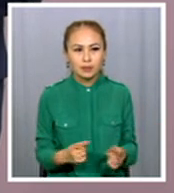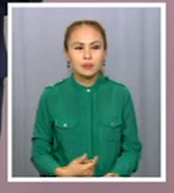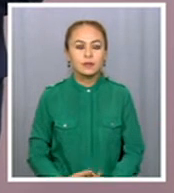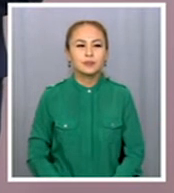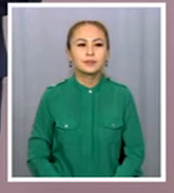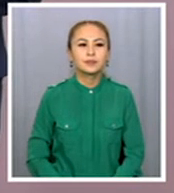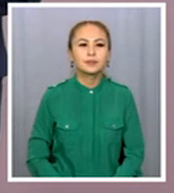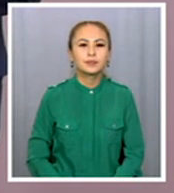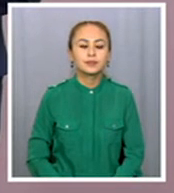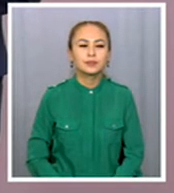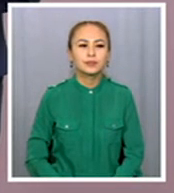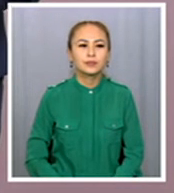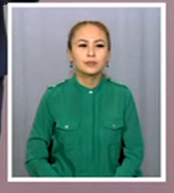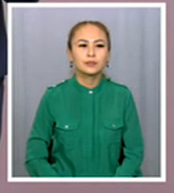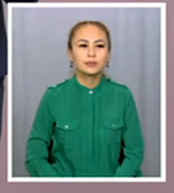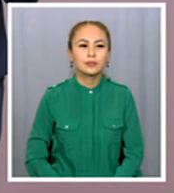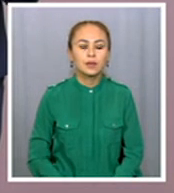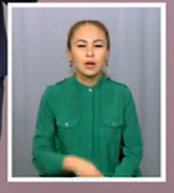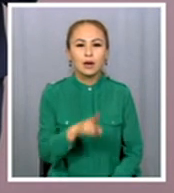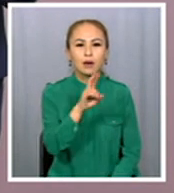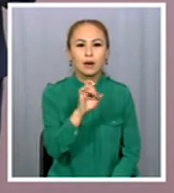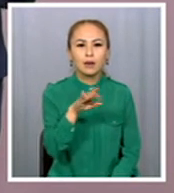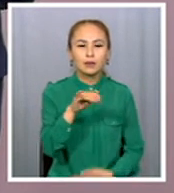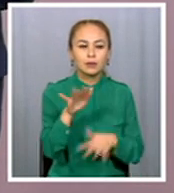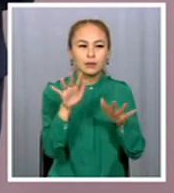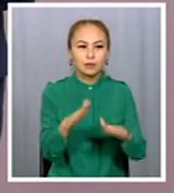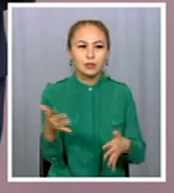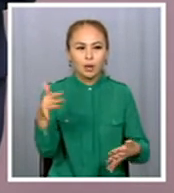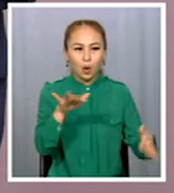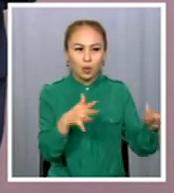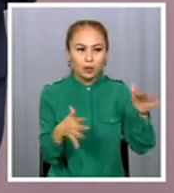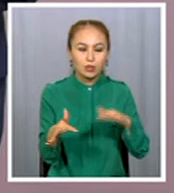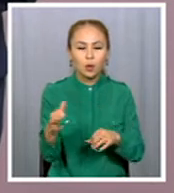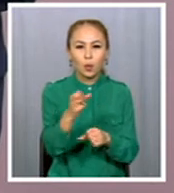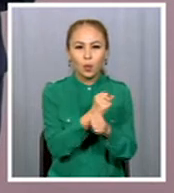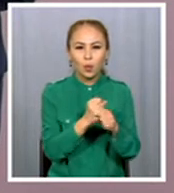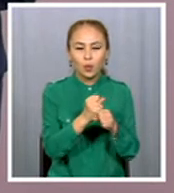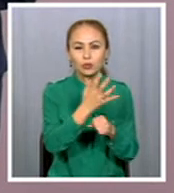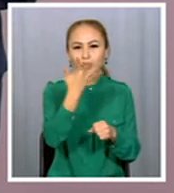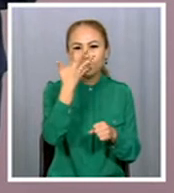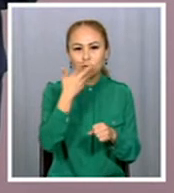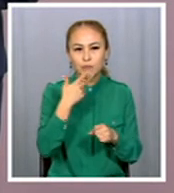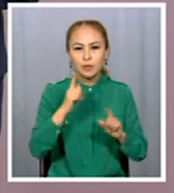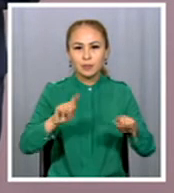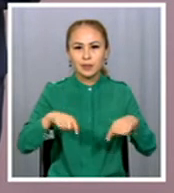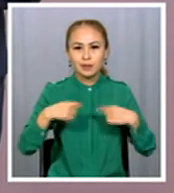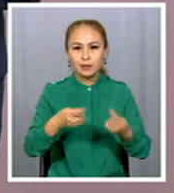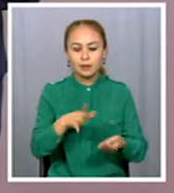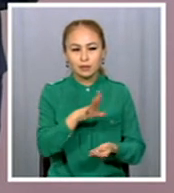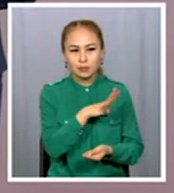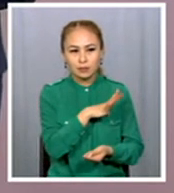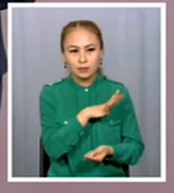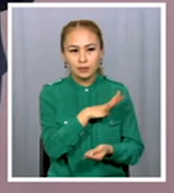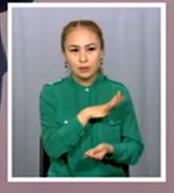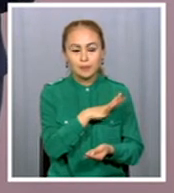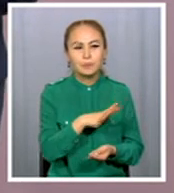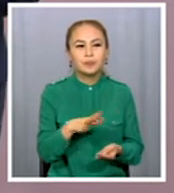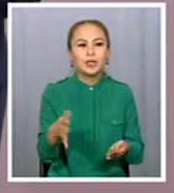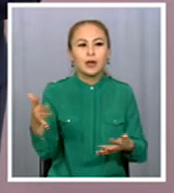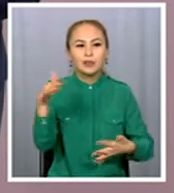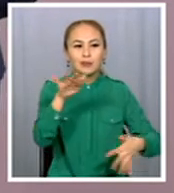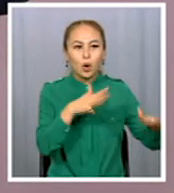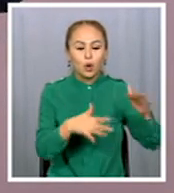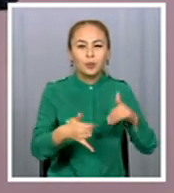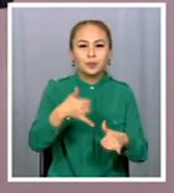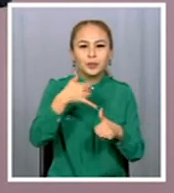картасы. Картада таулар қоңыр түспен берілген. Тау биік